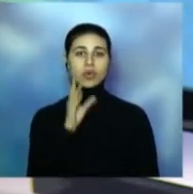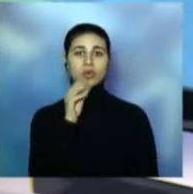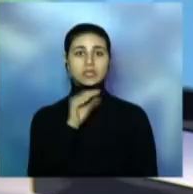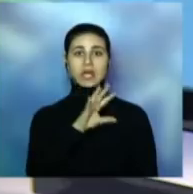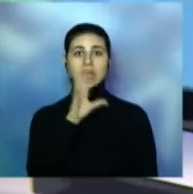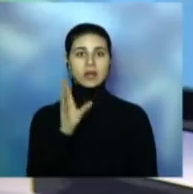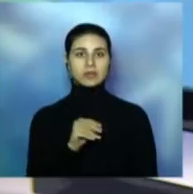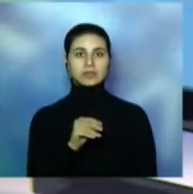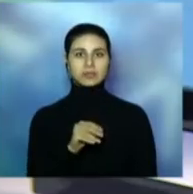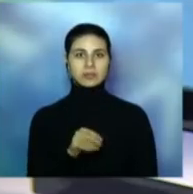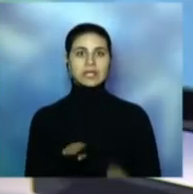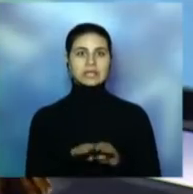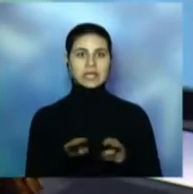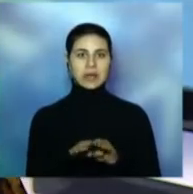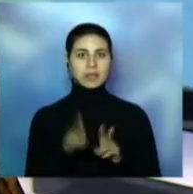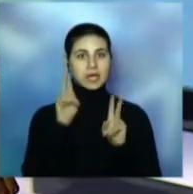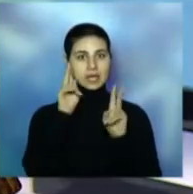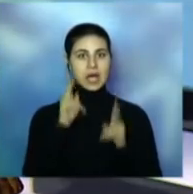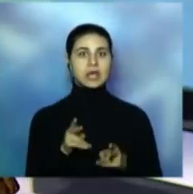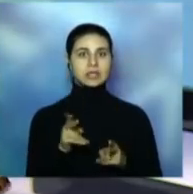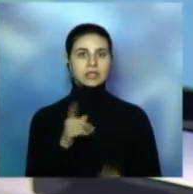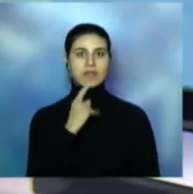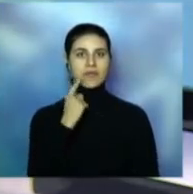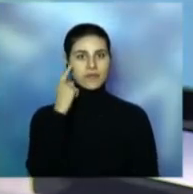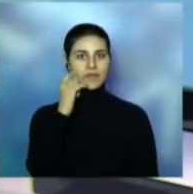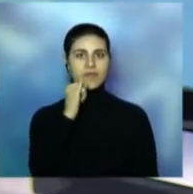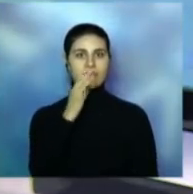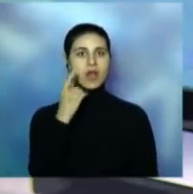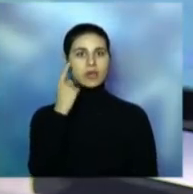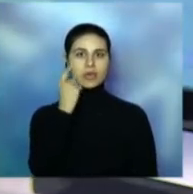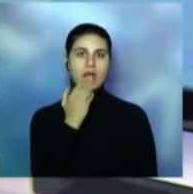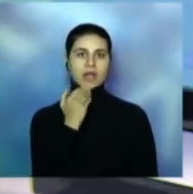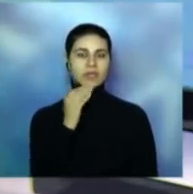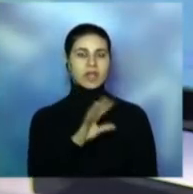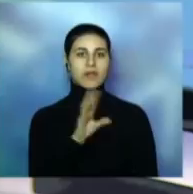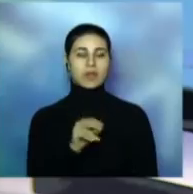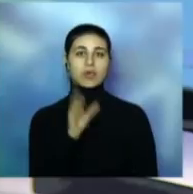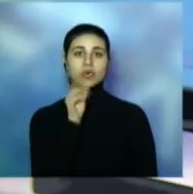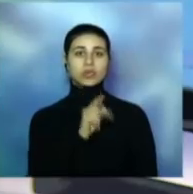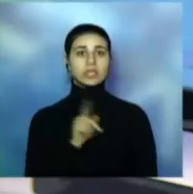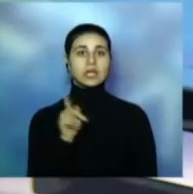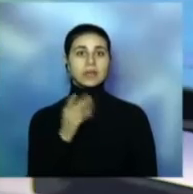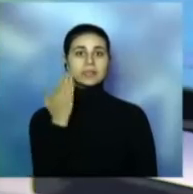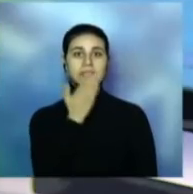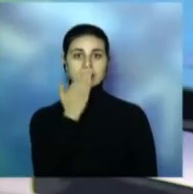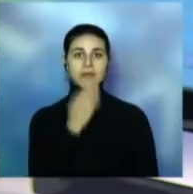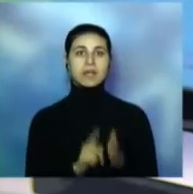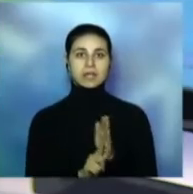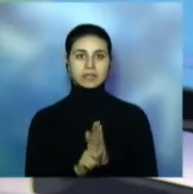ყველაფერი თანაბრად არ იცი, გეჩვენება, რომ ყველაფერი თანაბრად იოლია. Და როგორც კი რაღაცის სწავლას